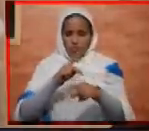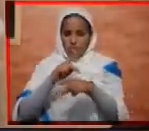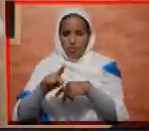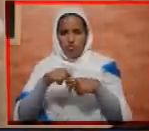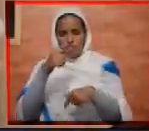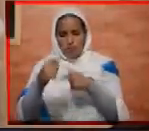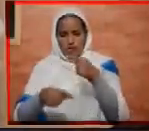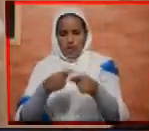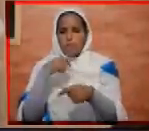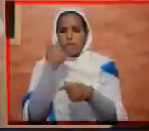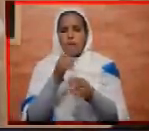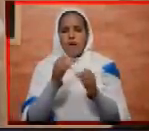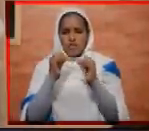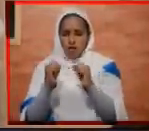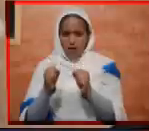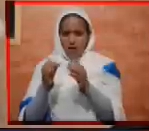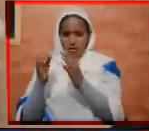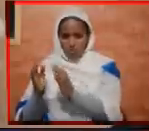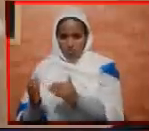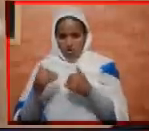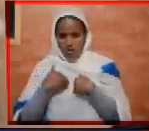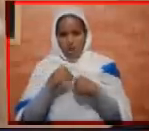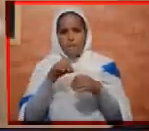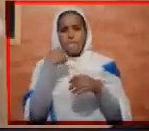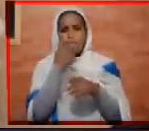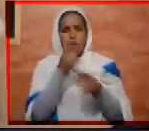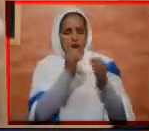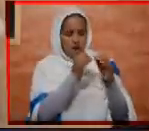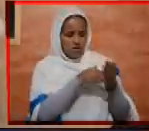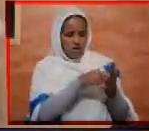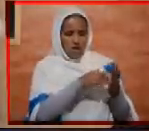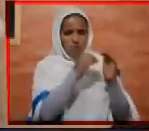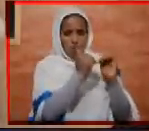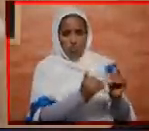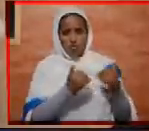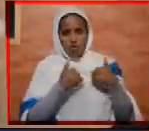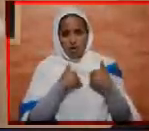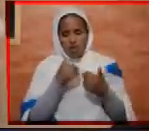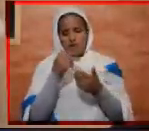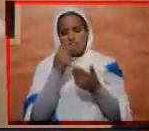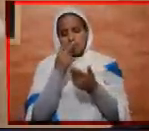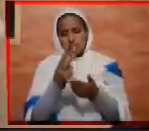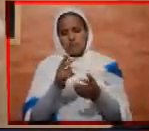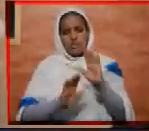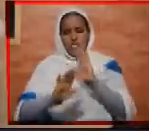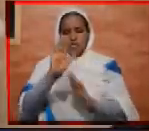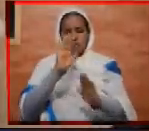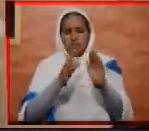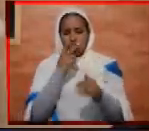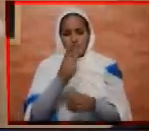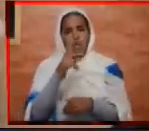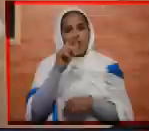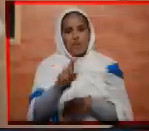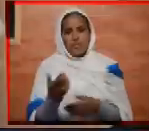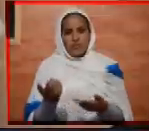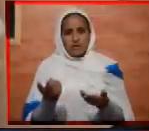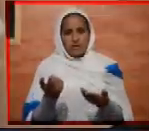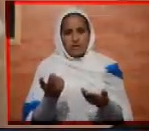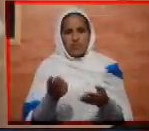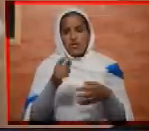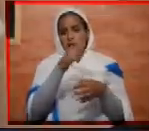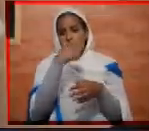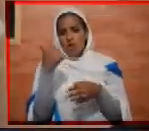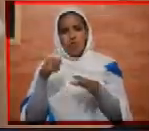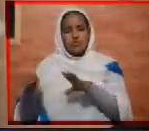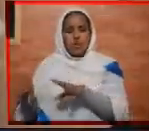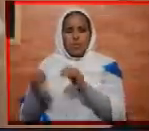እንዴት እንደሚታዘዝ ይህንን የሚቆጣጠር አካል ካለው ከተማ የማይቋቋምበት እንዲያውም ከተማ ነው ጥሩ። እውነቴ